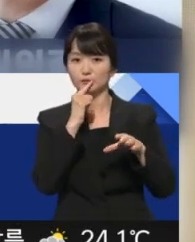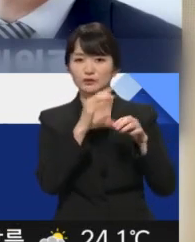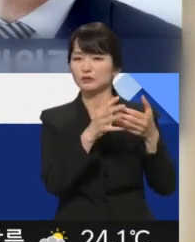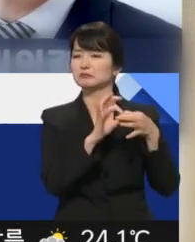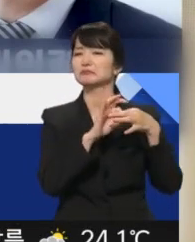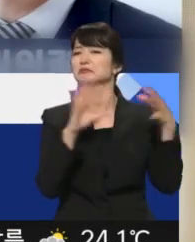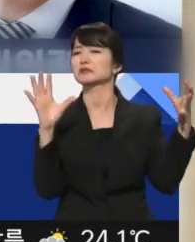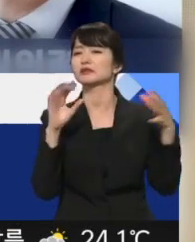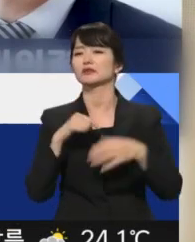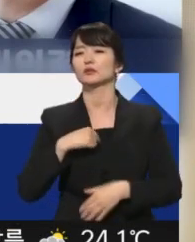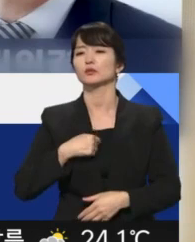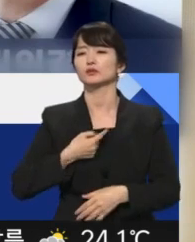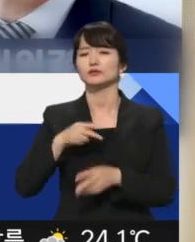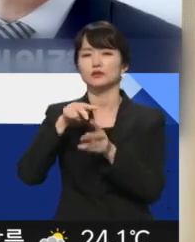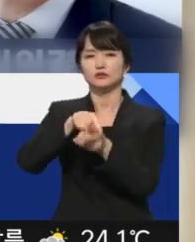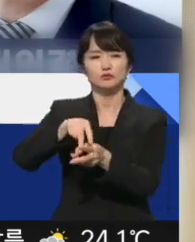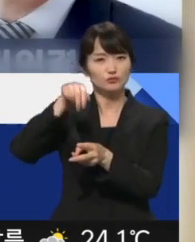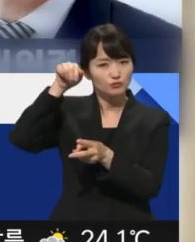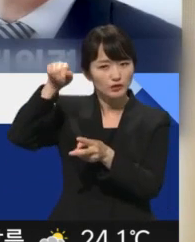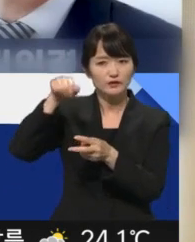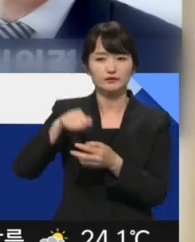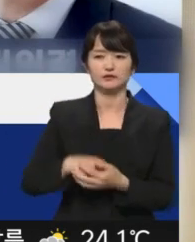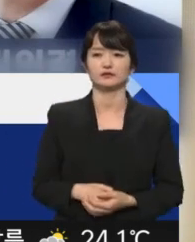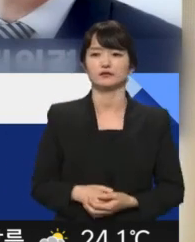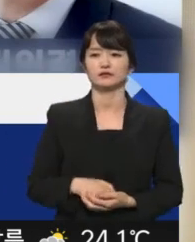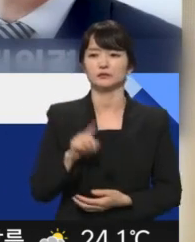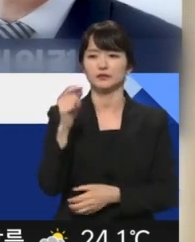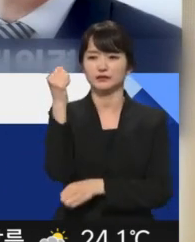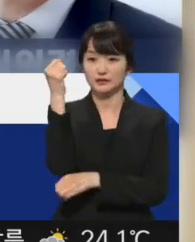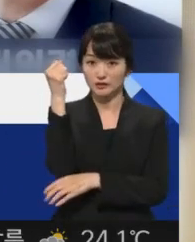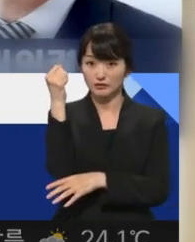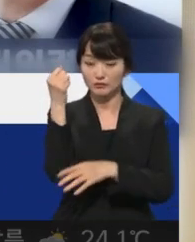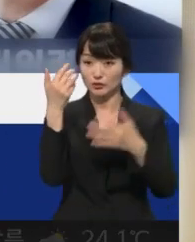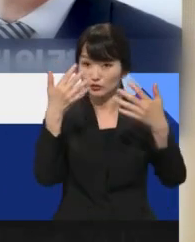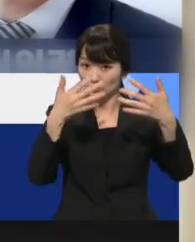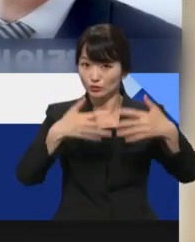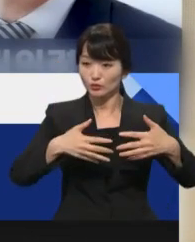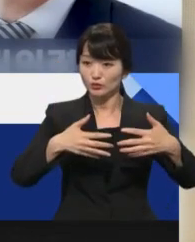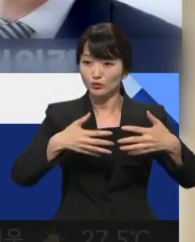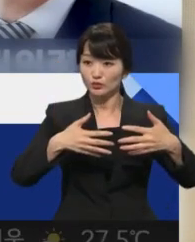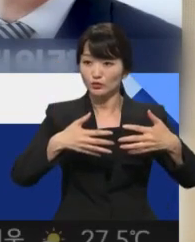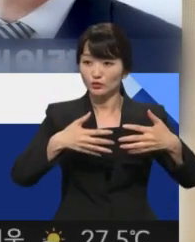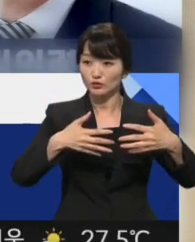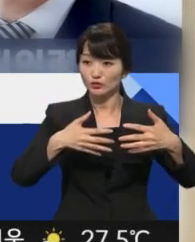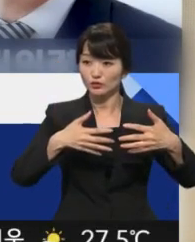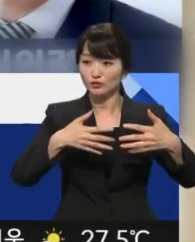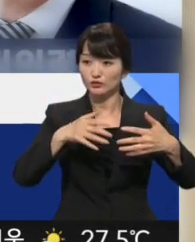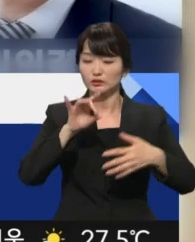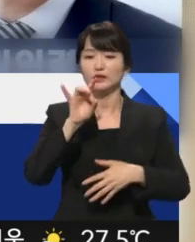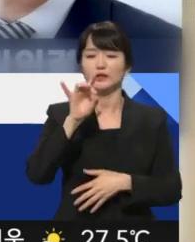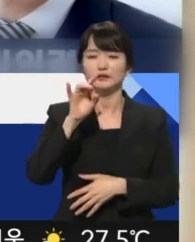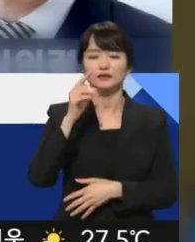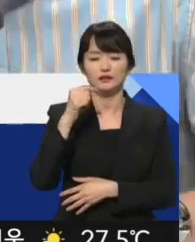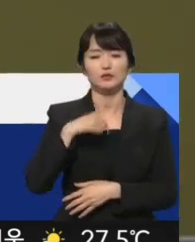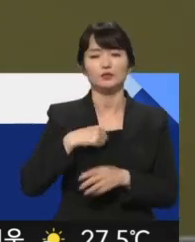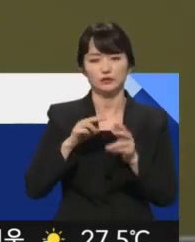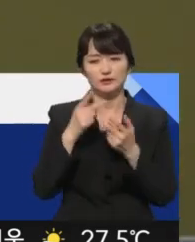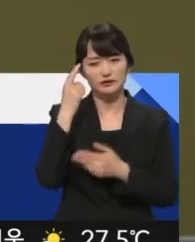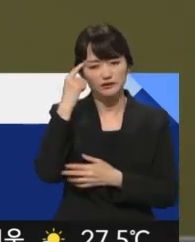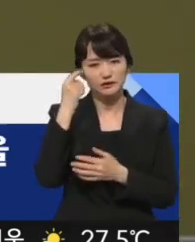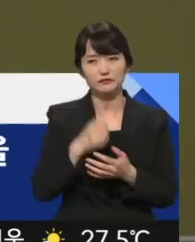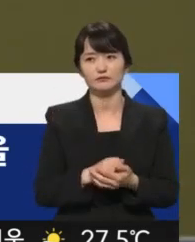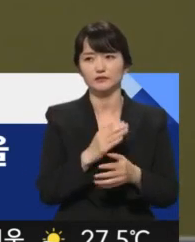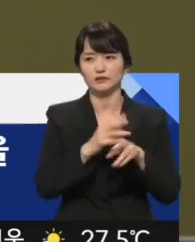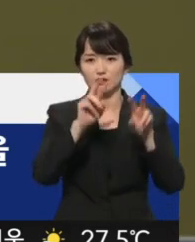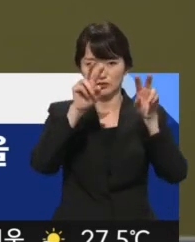무관하게 독자적으로 한다. 어찌 보면 가장 기본적인 전제 조건 중 하나가 그거다라고 본인 스스로 생각을 하고 있습니다. 예.